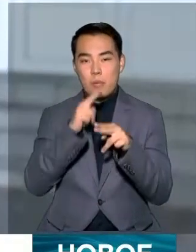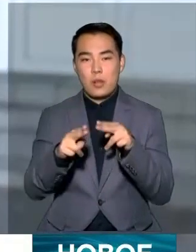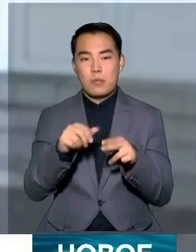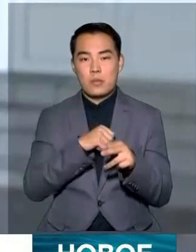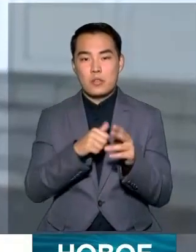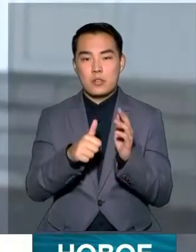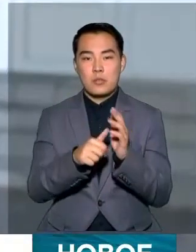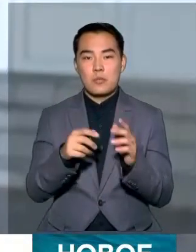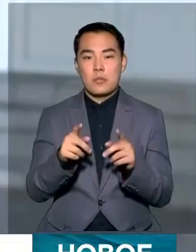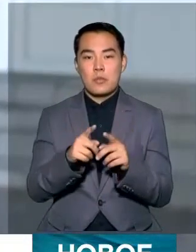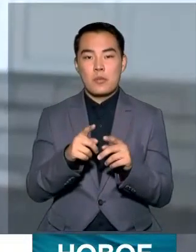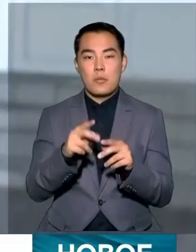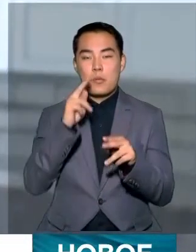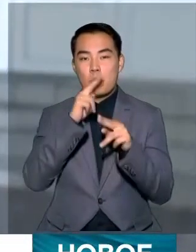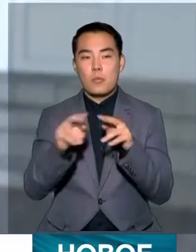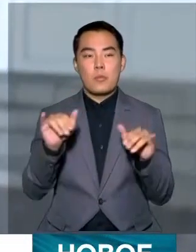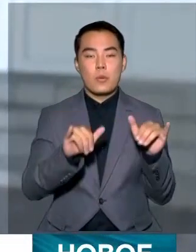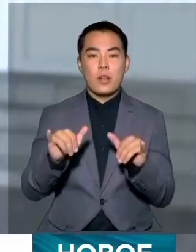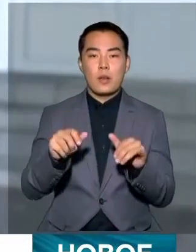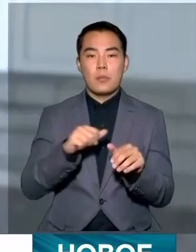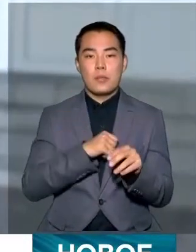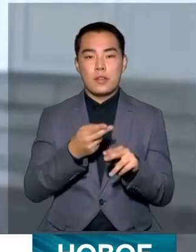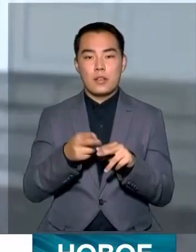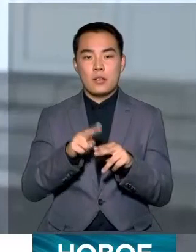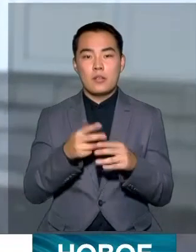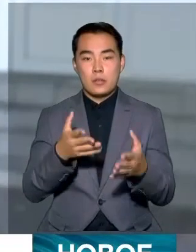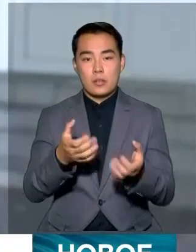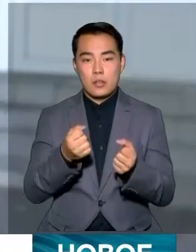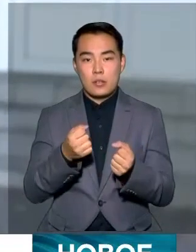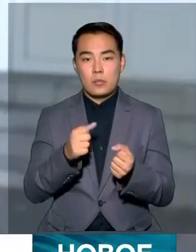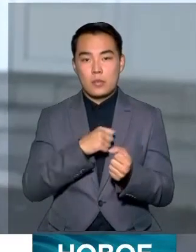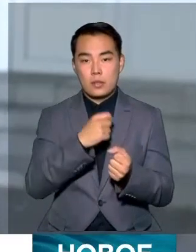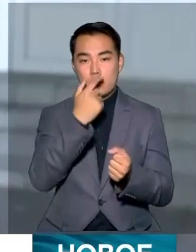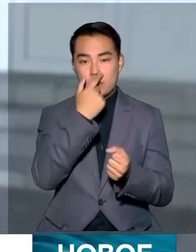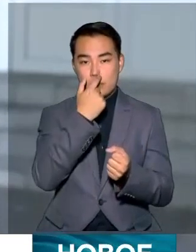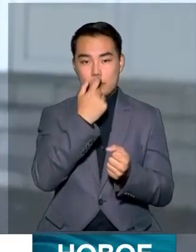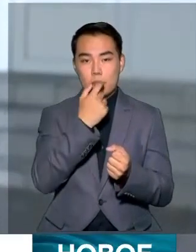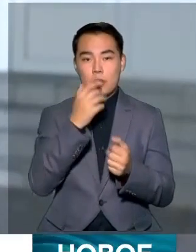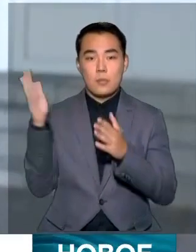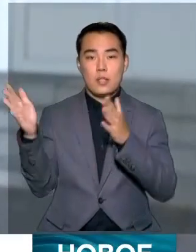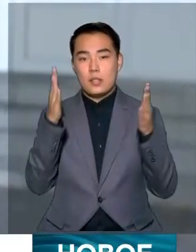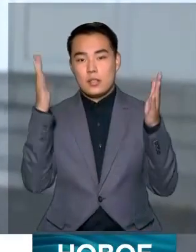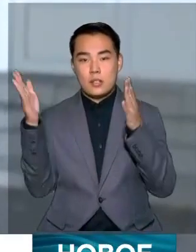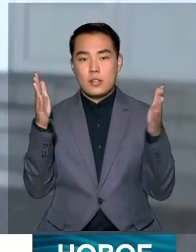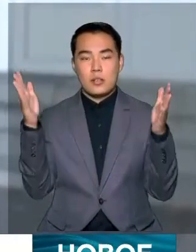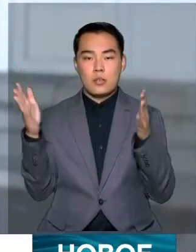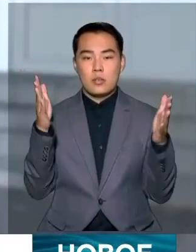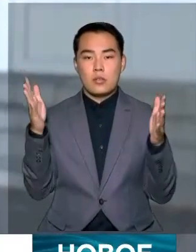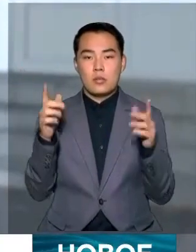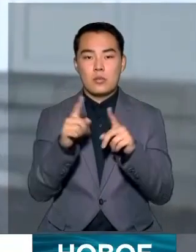условиями, заблудились. Произошло ухудшение погодных условий, метель, ветер.